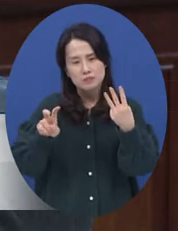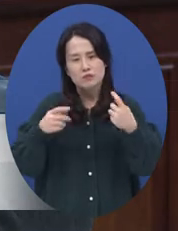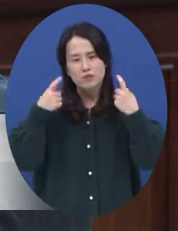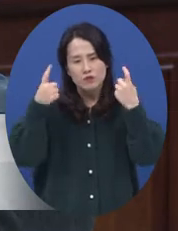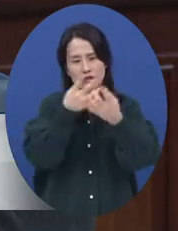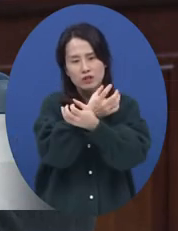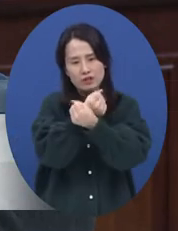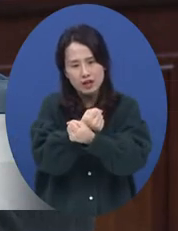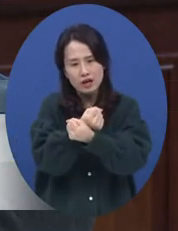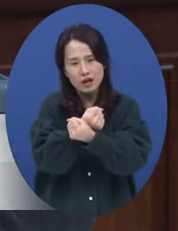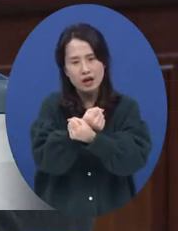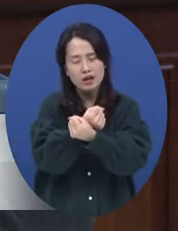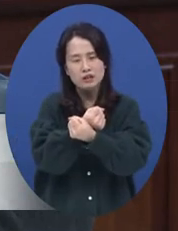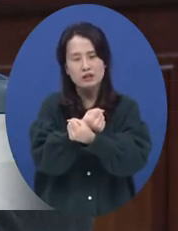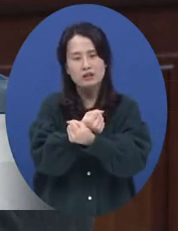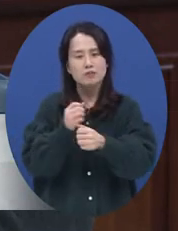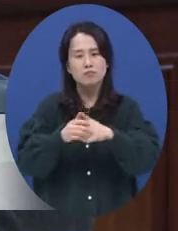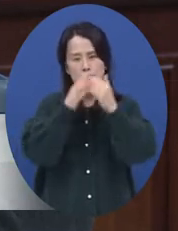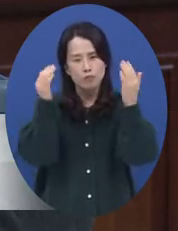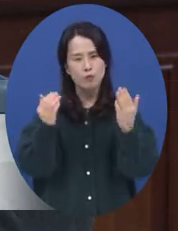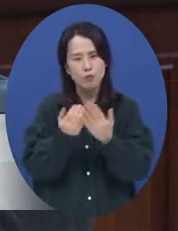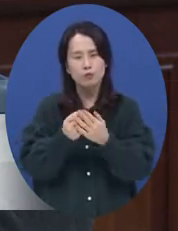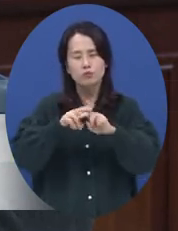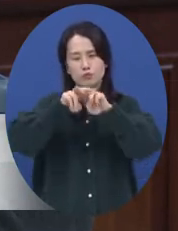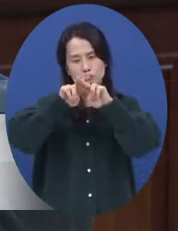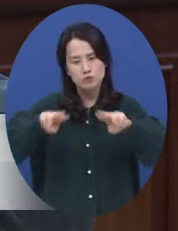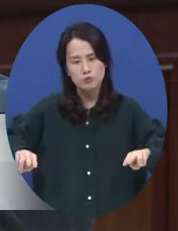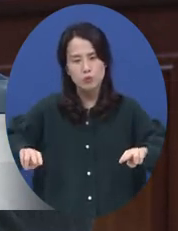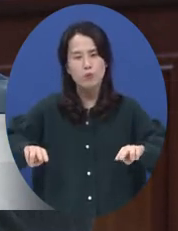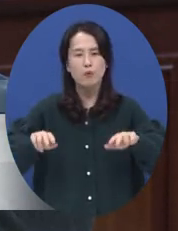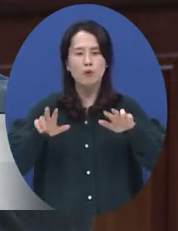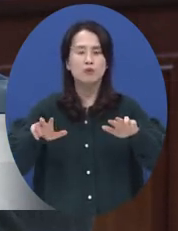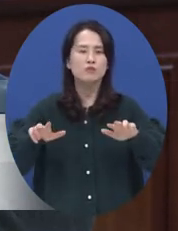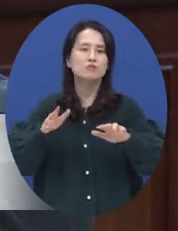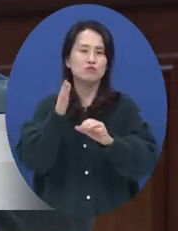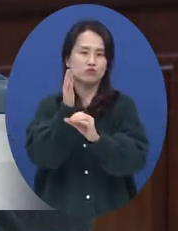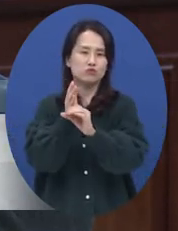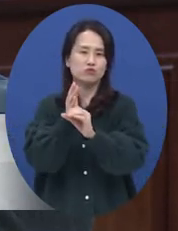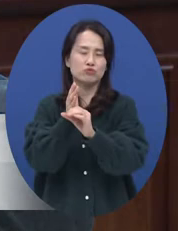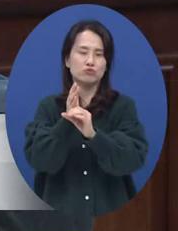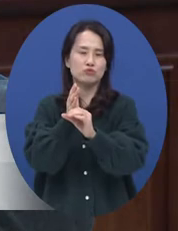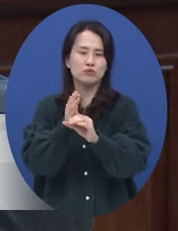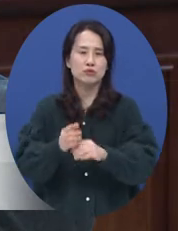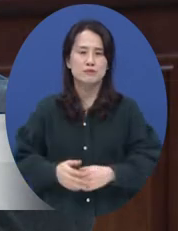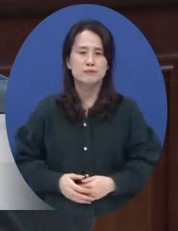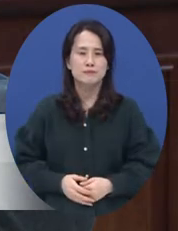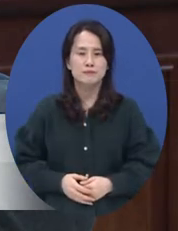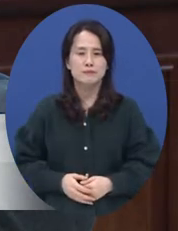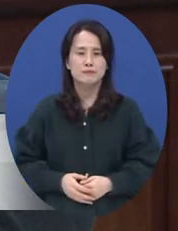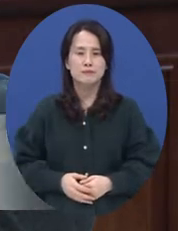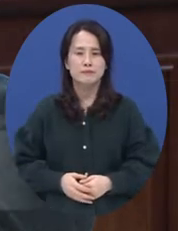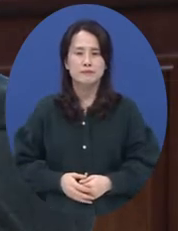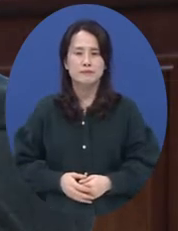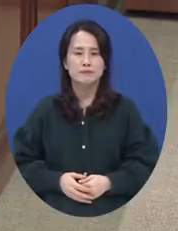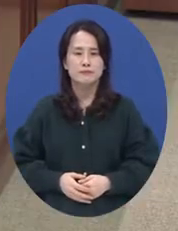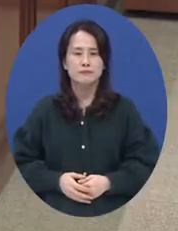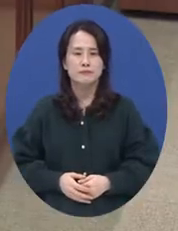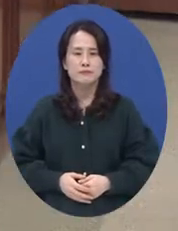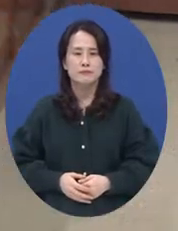20일까지는 여행 예약률이 거의 100%에 가까울 정도의 취소가 지금 되고 있는